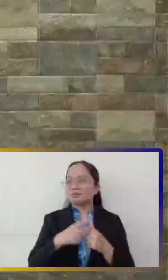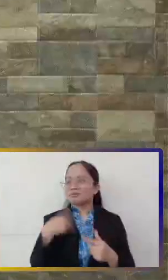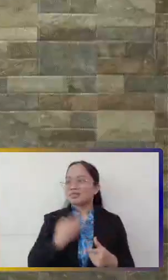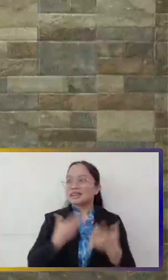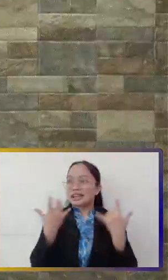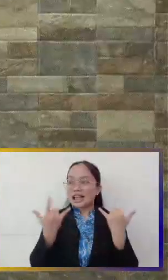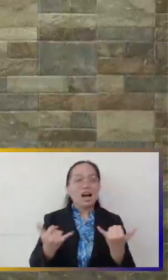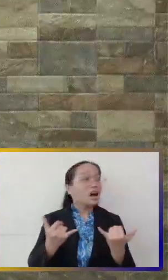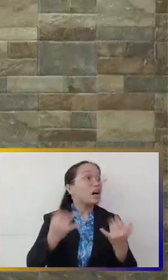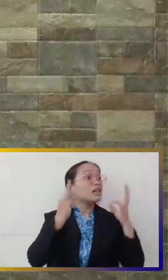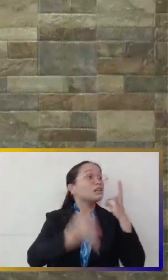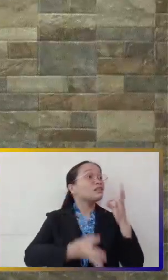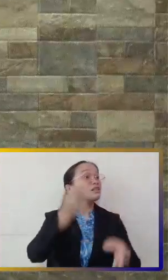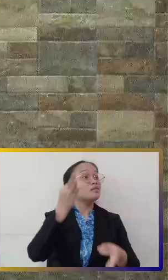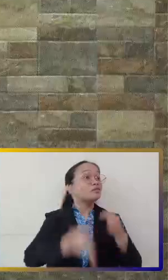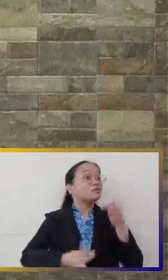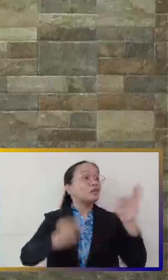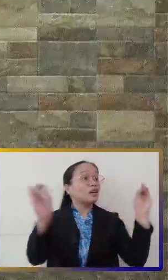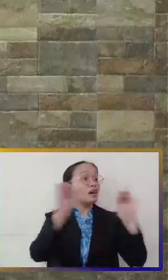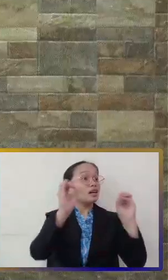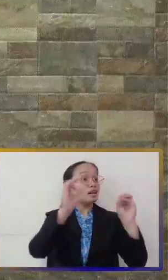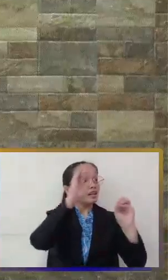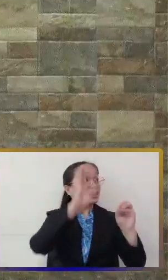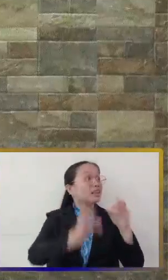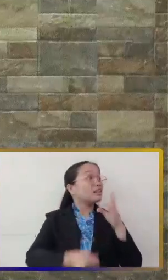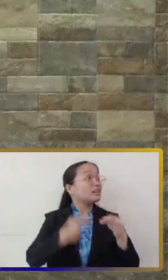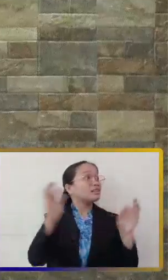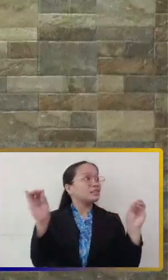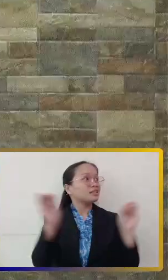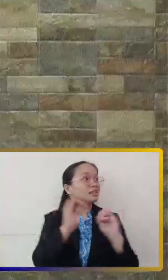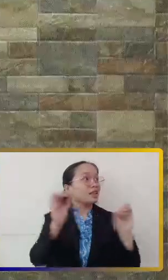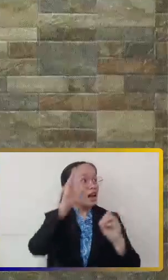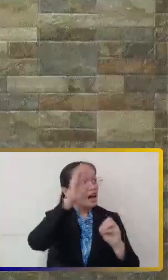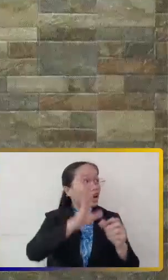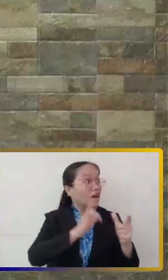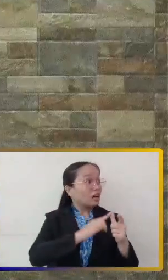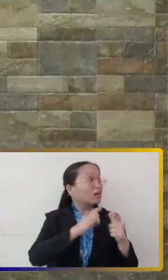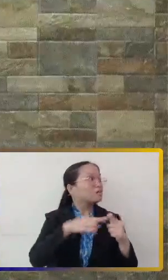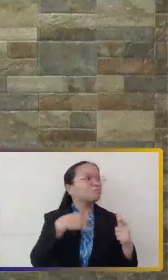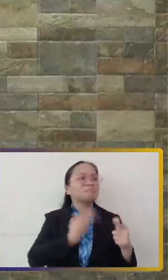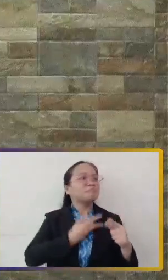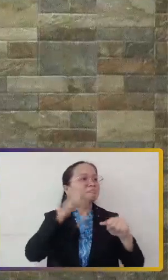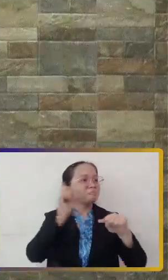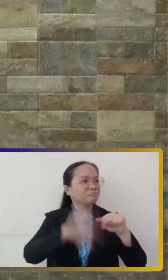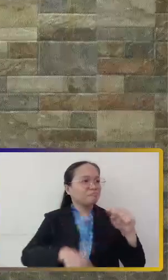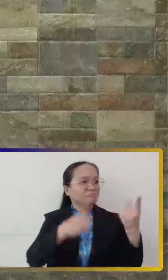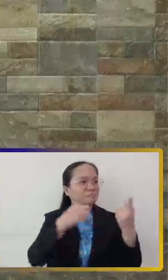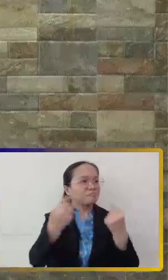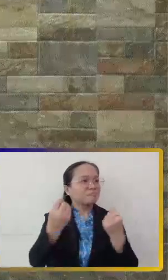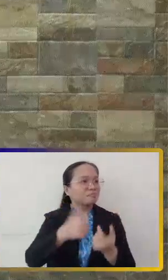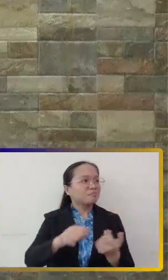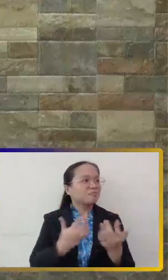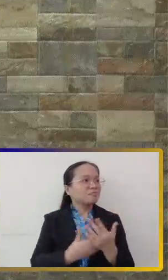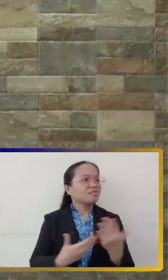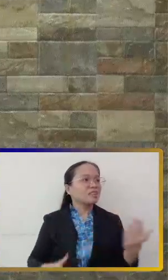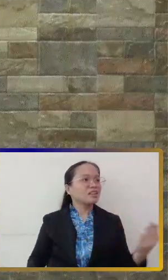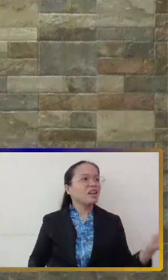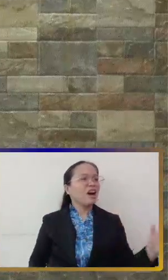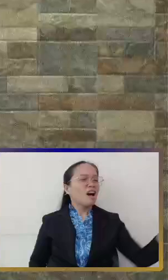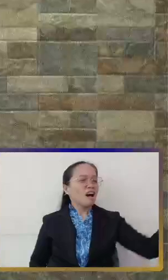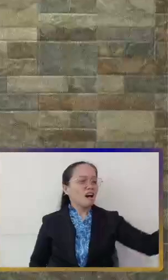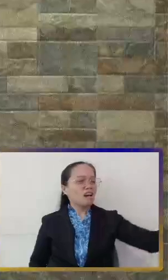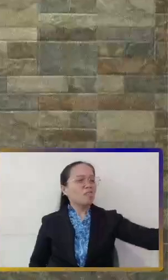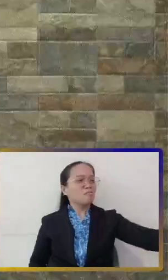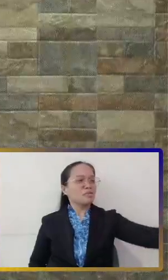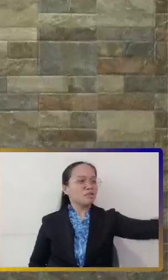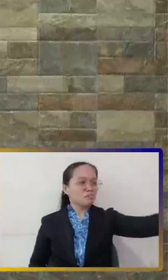do anything. Because in Him, we live. Kaya nandito tayo, hindi sapagkat may pera tayo, hindi sapagkat may